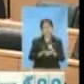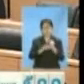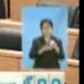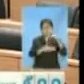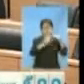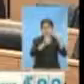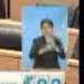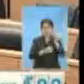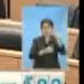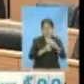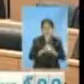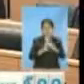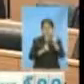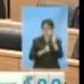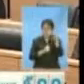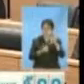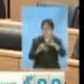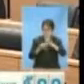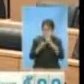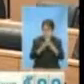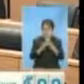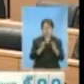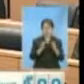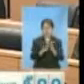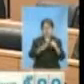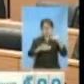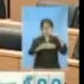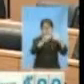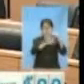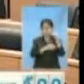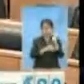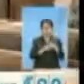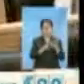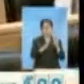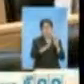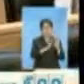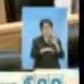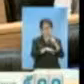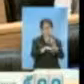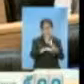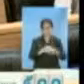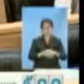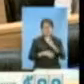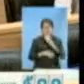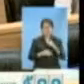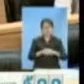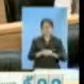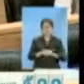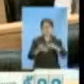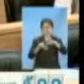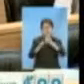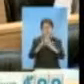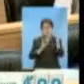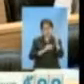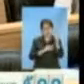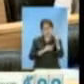ที่ยวบ้านเรามันกีฬาบ้านเรามันเจริญด้วยก็ขอฝากท่านประธานถ้าการท่องเที่ยวและกีฬาไม่ส